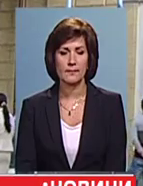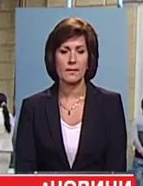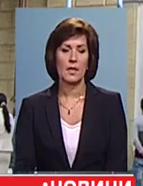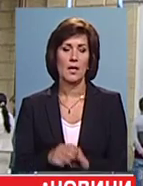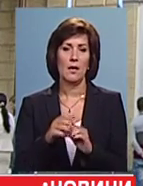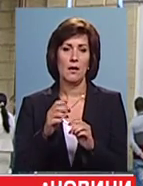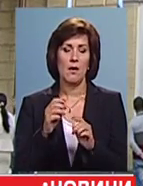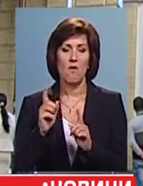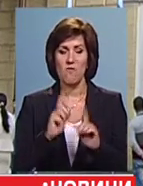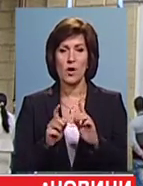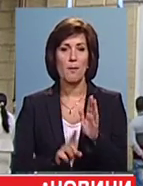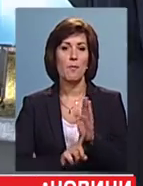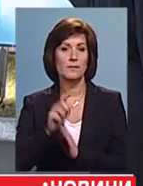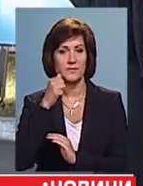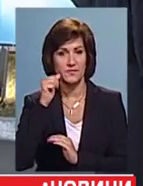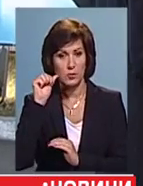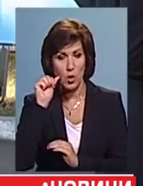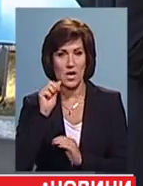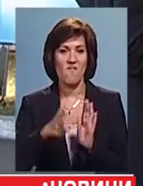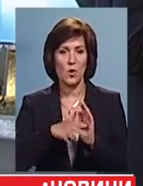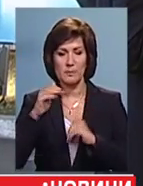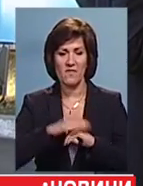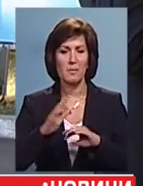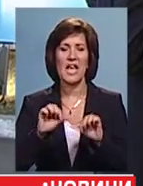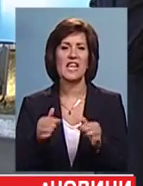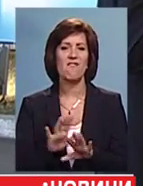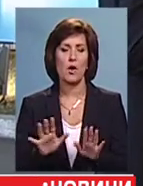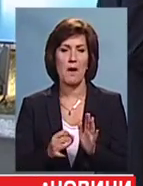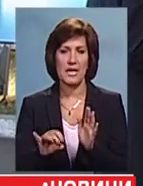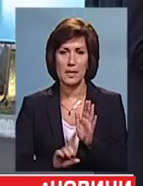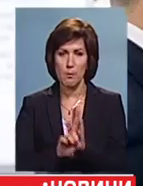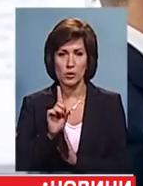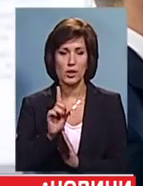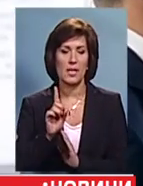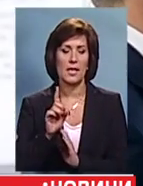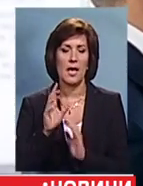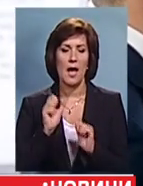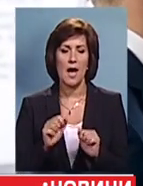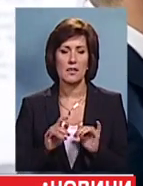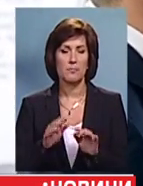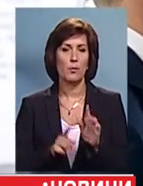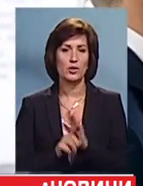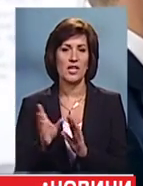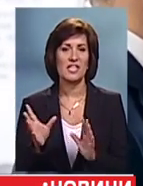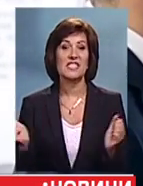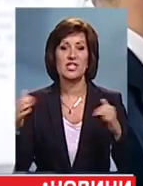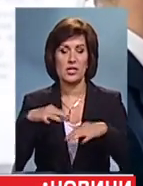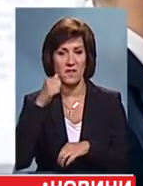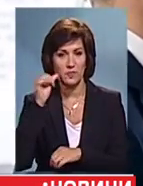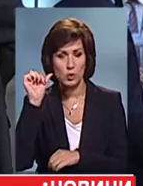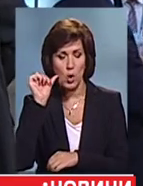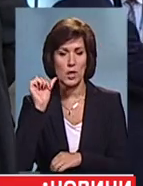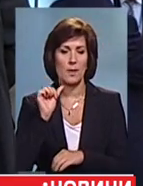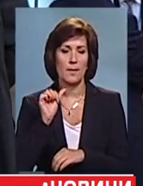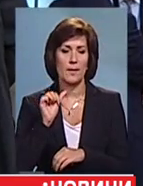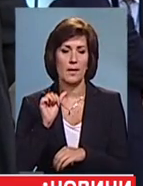Форум, власне, почався вчора о 8-й вечора. Це була така неформальний такий початок, але з'їжджатися всі почали вчора. І насправді